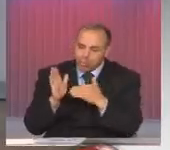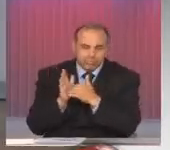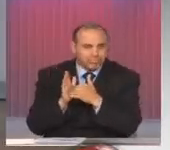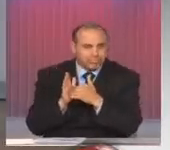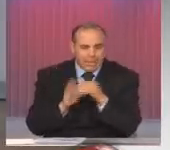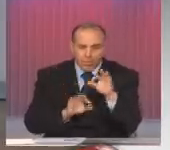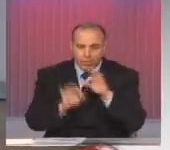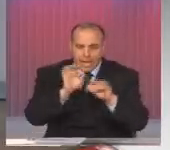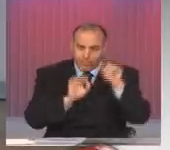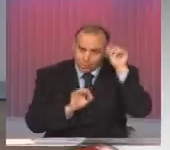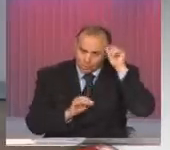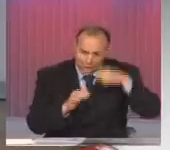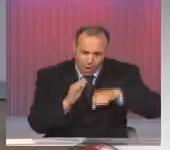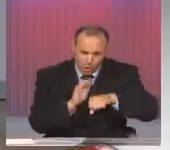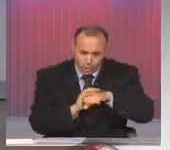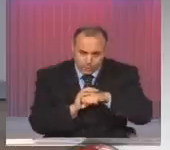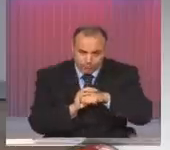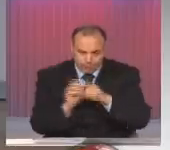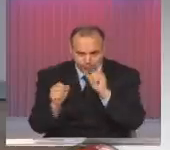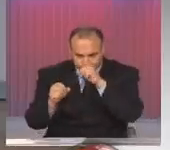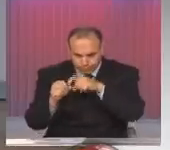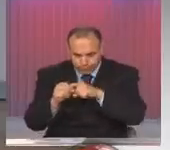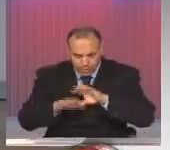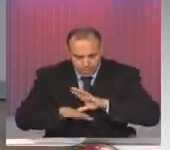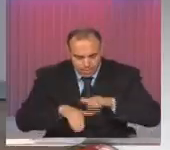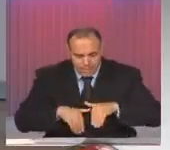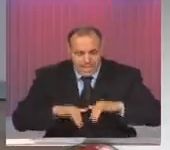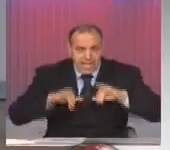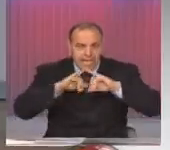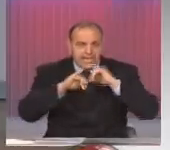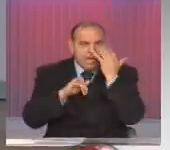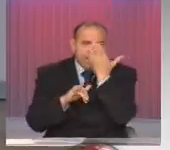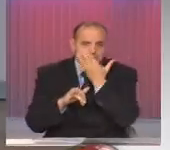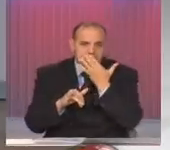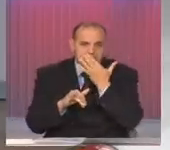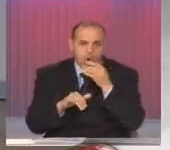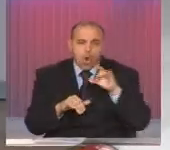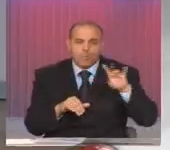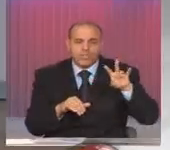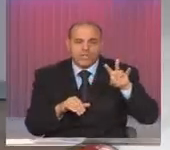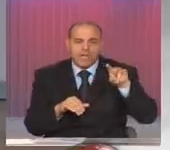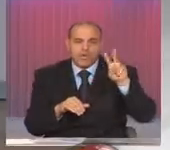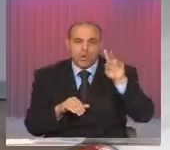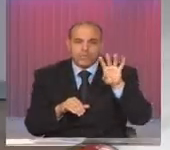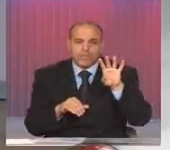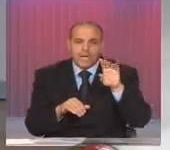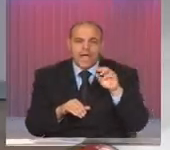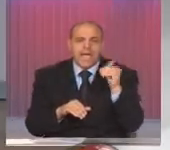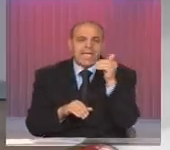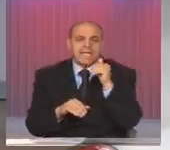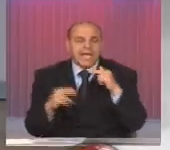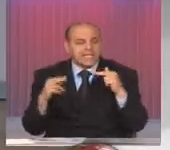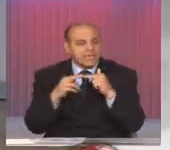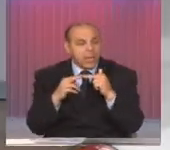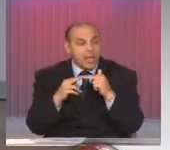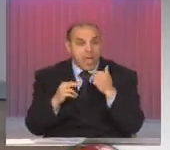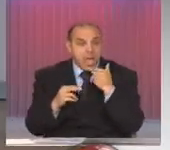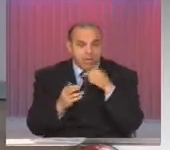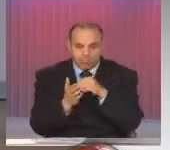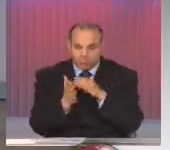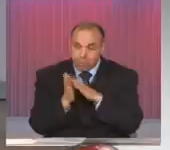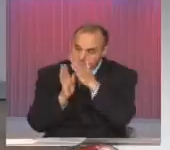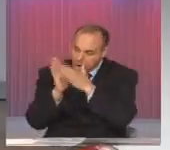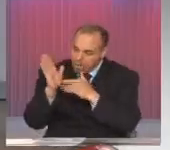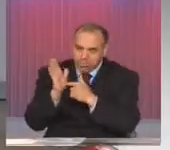للاعبي المنتخب الوطني الذين سيشاركون في نهائيات كأس أمم إفريقيا 15 و2000 بغينيا الاستوائية، وسجلت